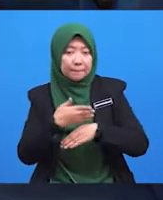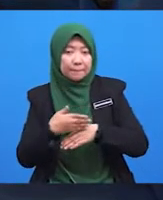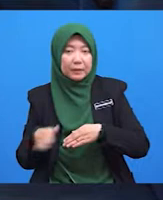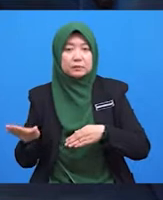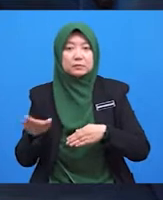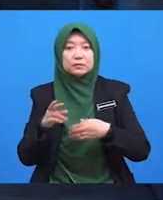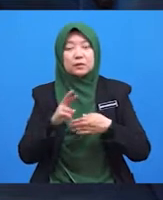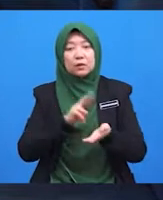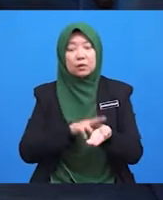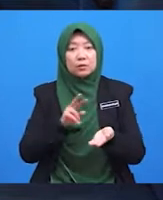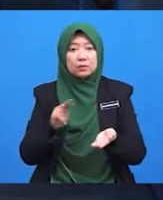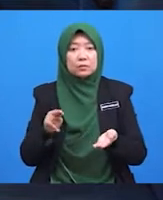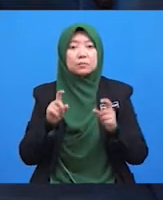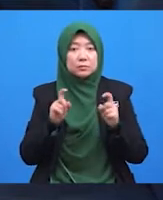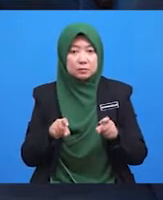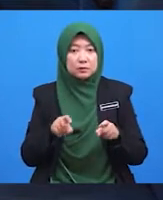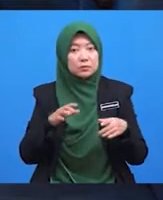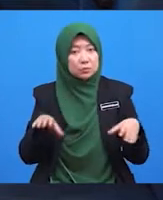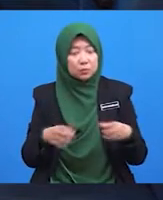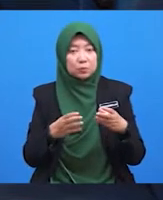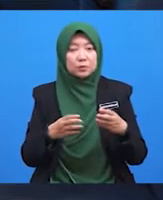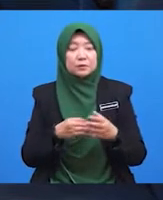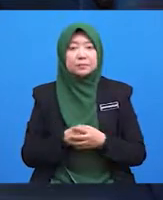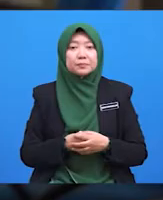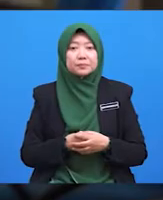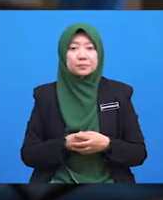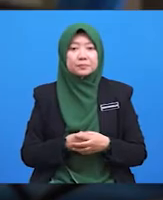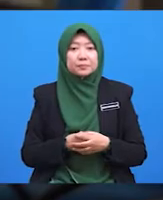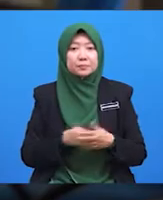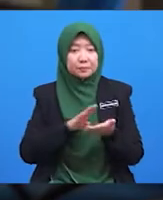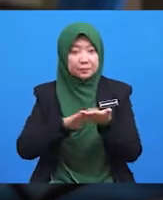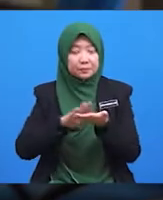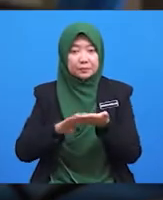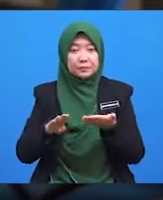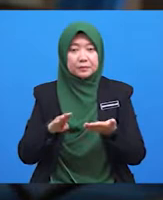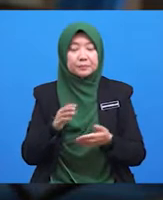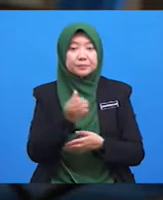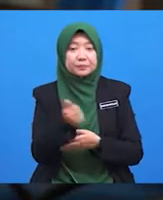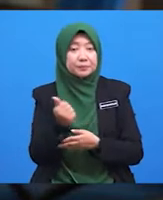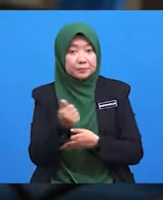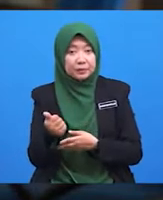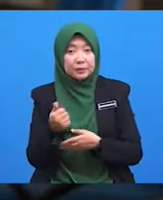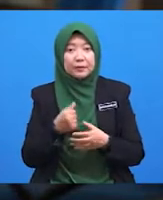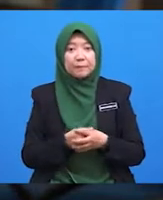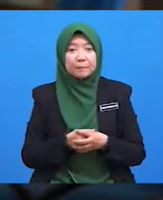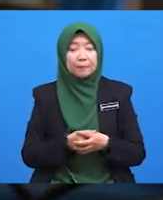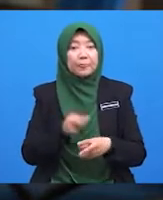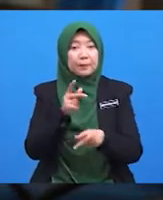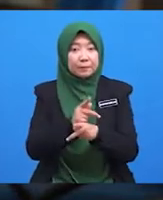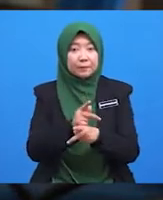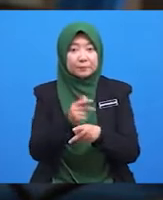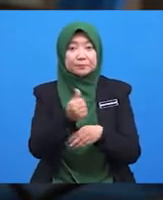dilaksanakan setelah selesai rawatan sedut vakum dilaksanakan. Bersihkan aksesori mesin,